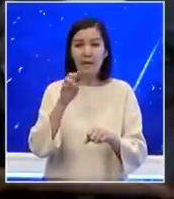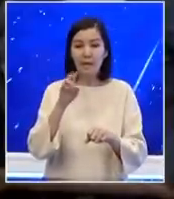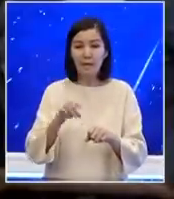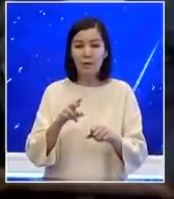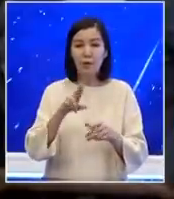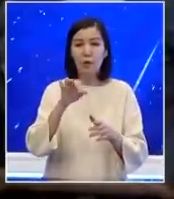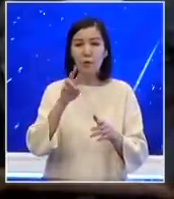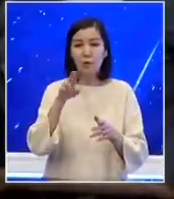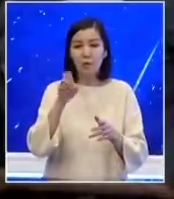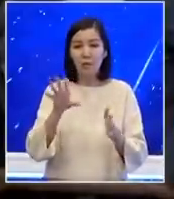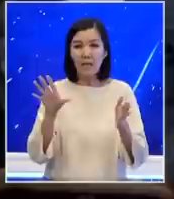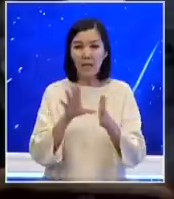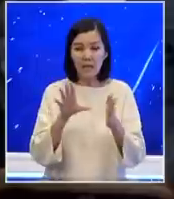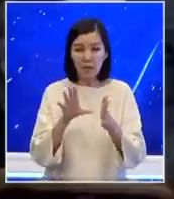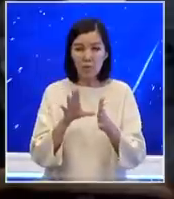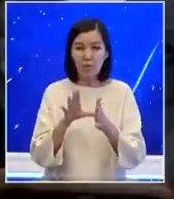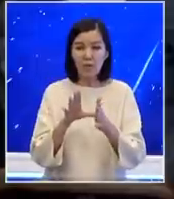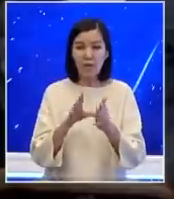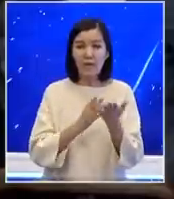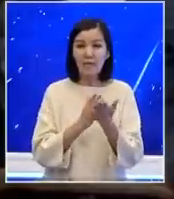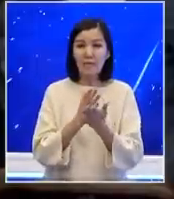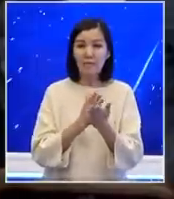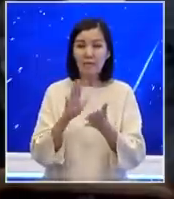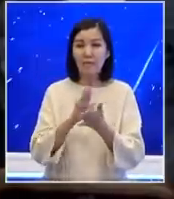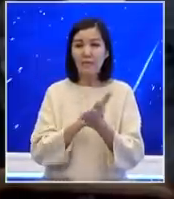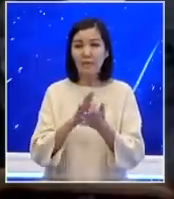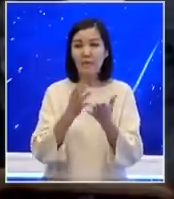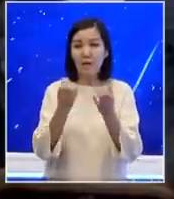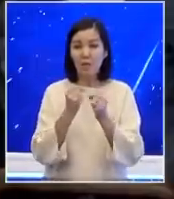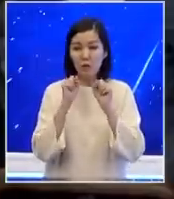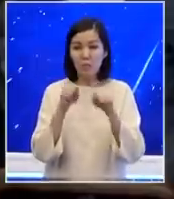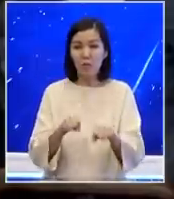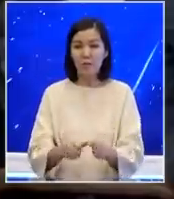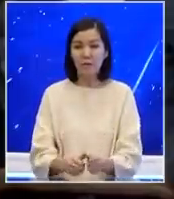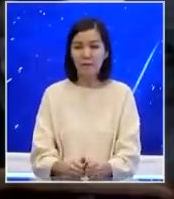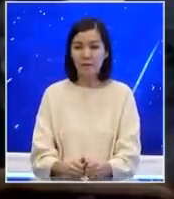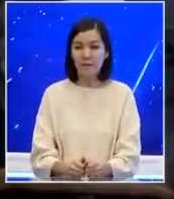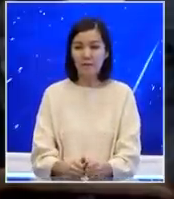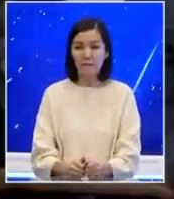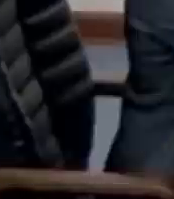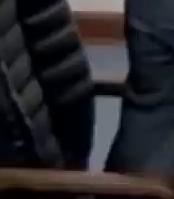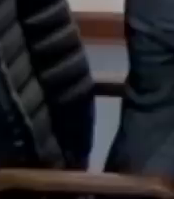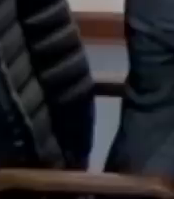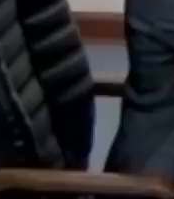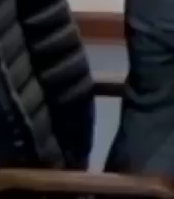күнделік электрондық платформалары тегін түрде беріп жатыр деп айтқан болатынбыз.